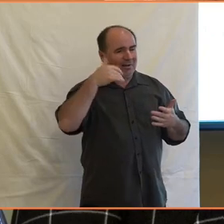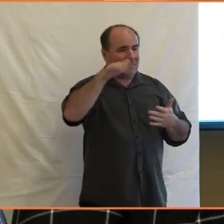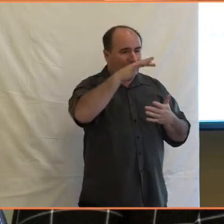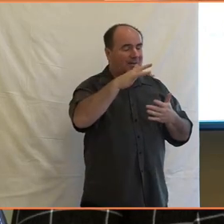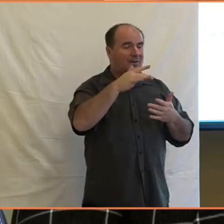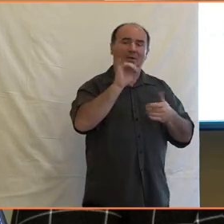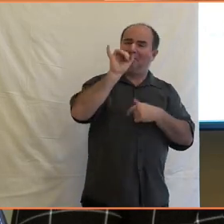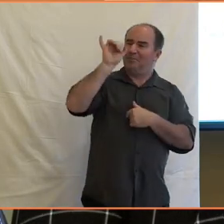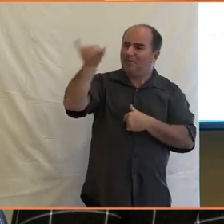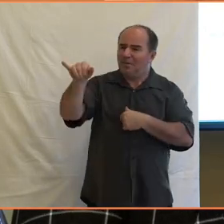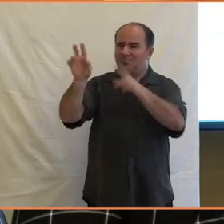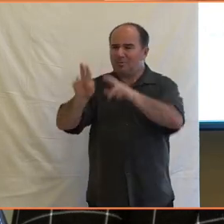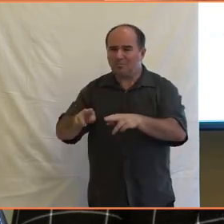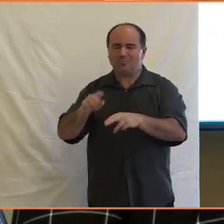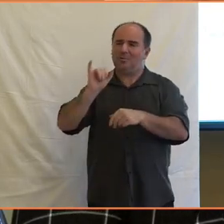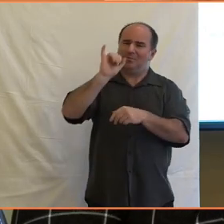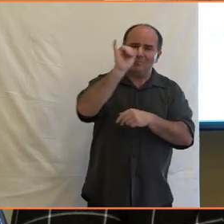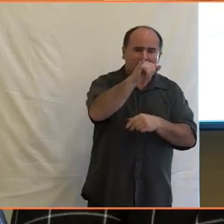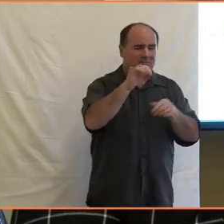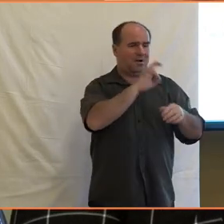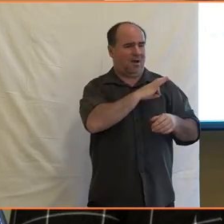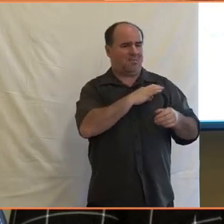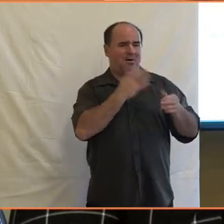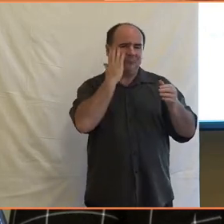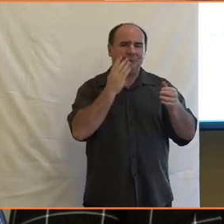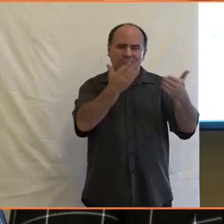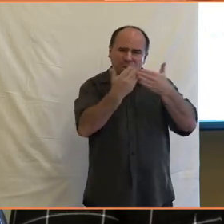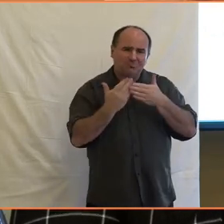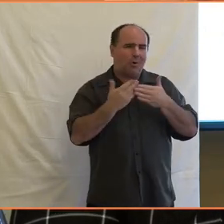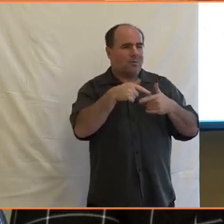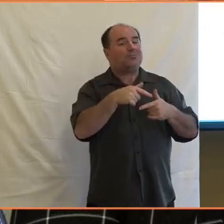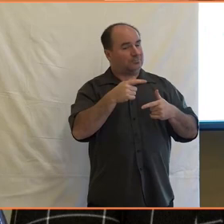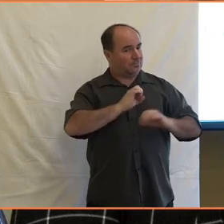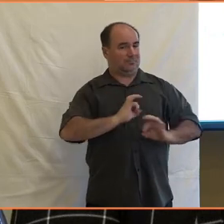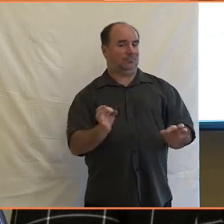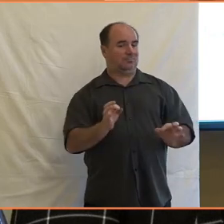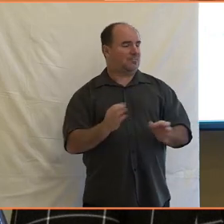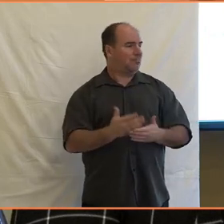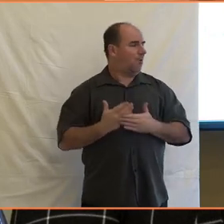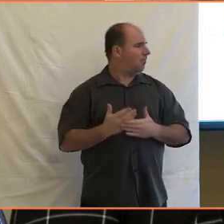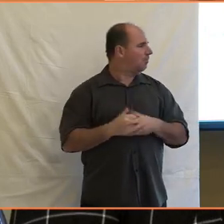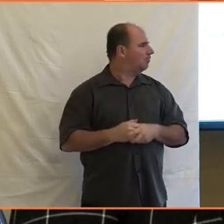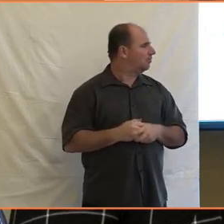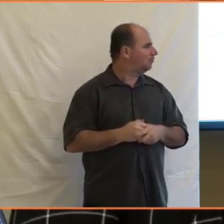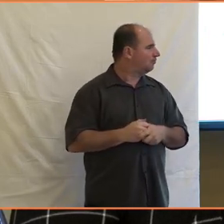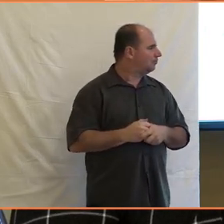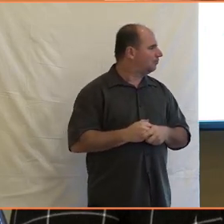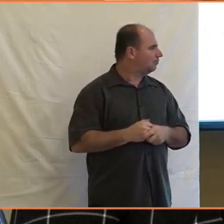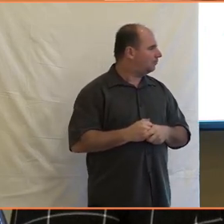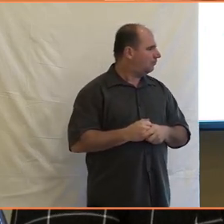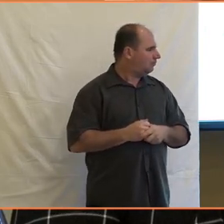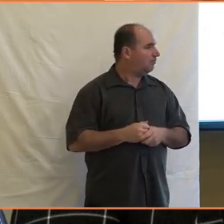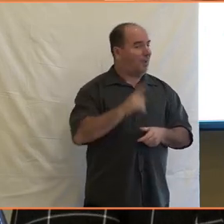někoho obrátí, vlastně aby prostředkoval obsah na internetu nebo nějakou službu. A důležitý je to ale u těch neuživatelů. Z